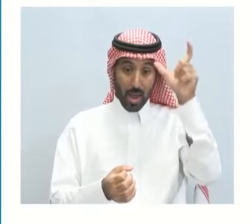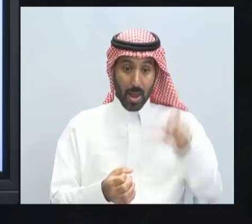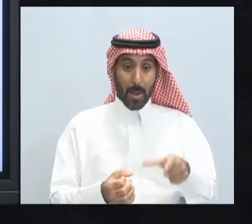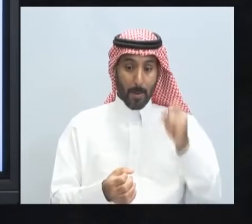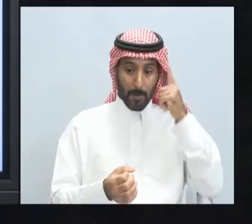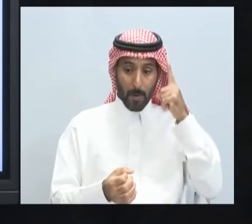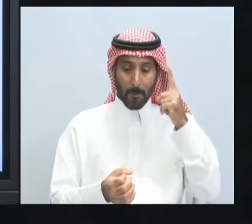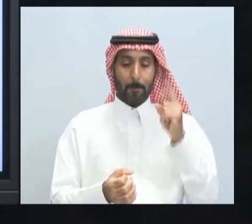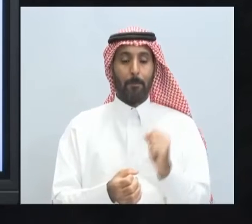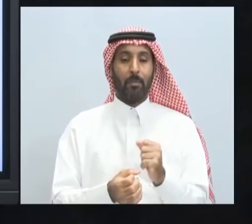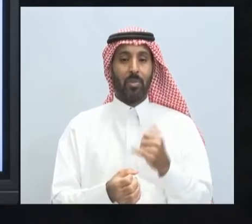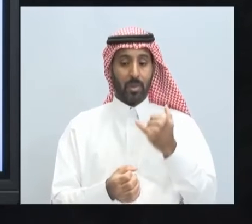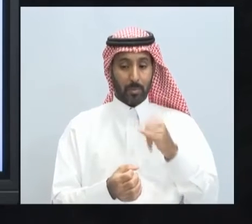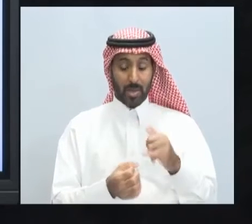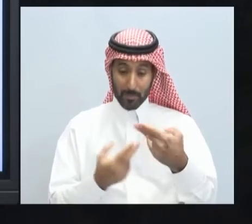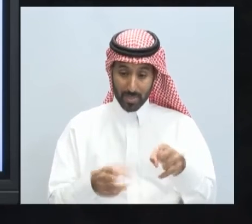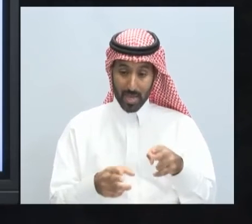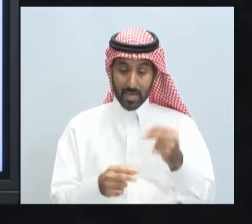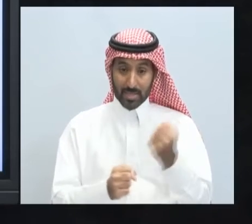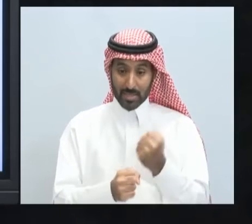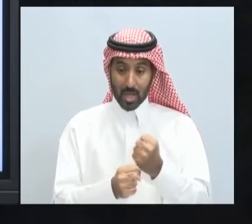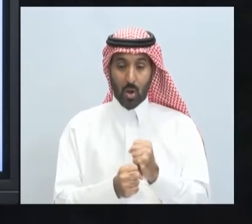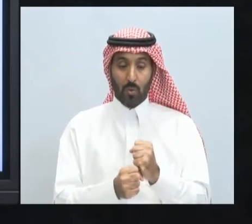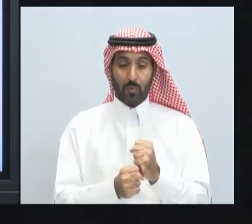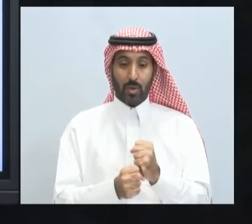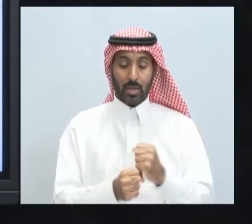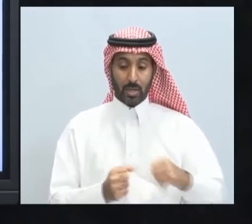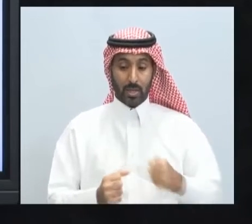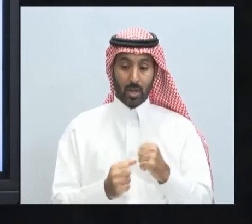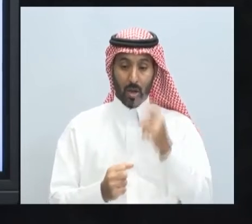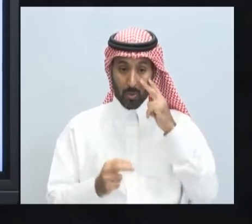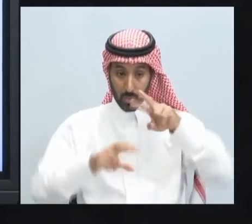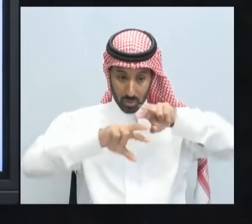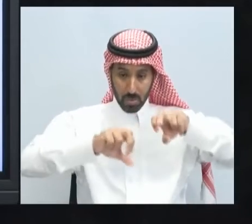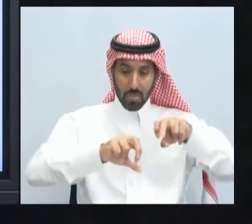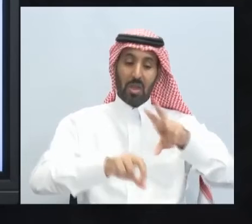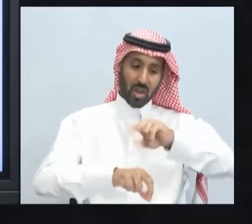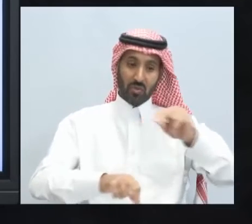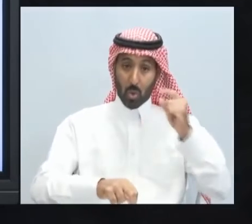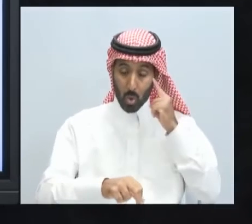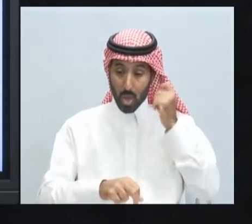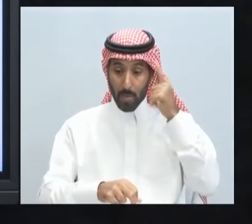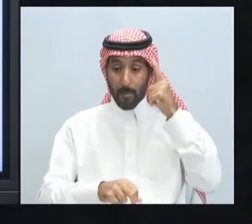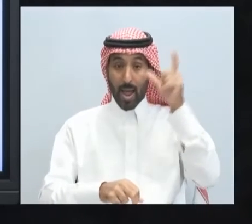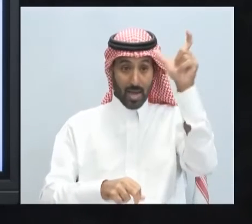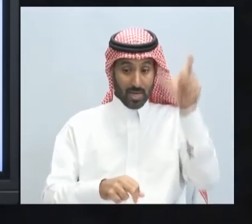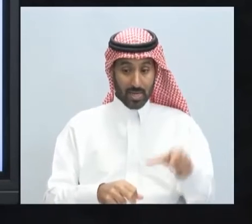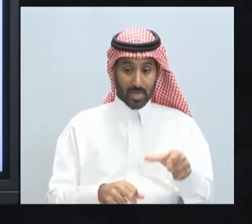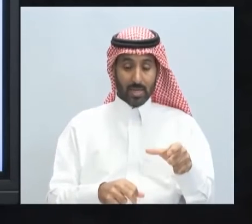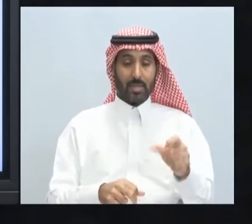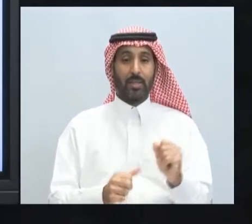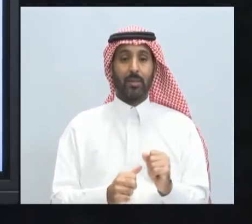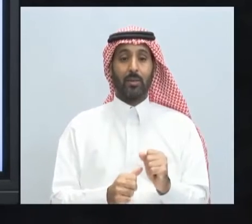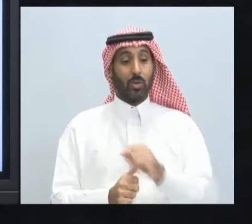بدايه السلوك الذي تصرفوا به الطالبان يدل على سلوك العلماء ونحن جميعا